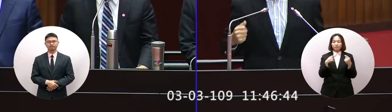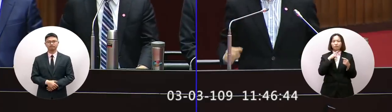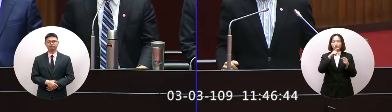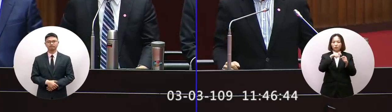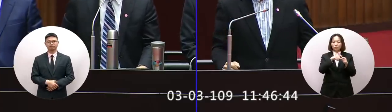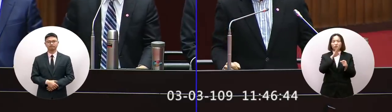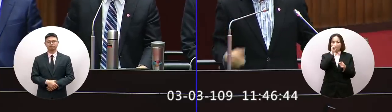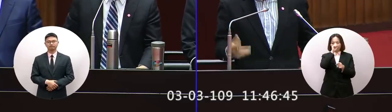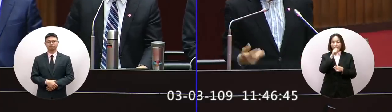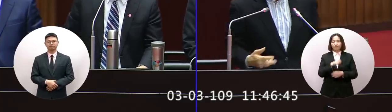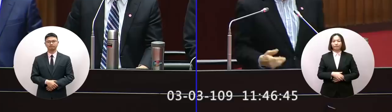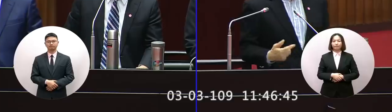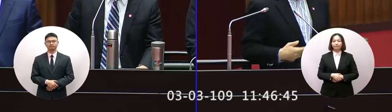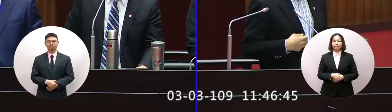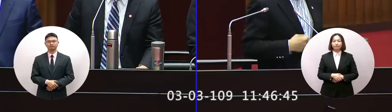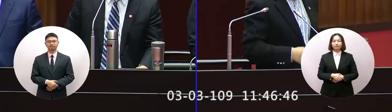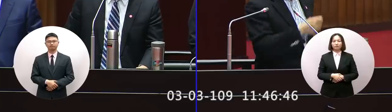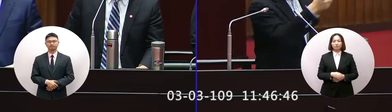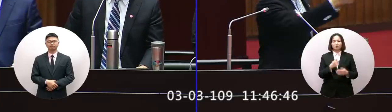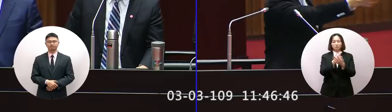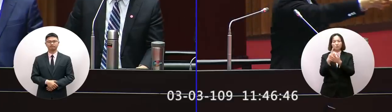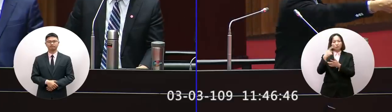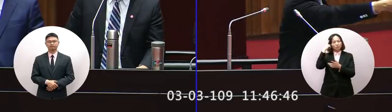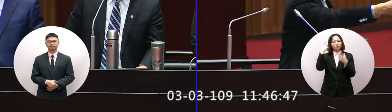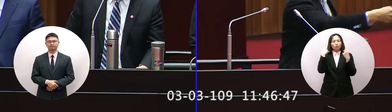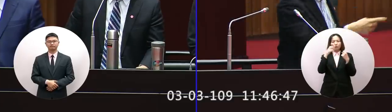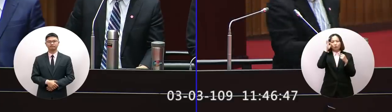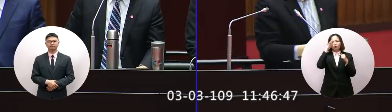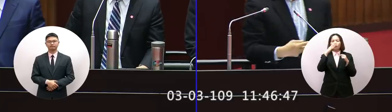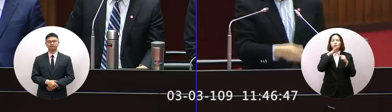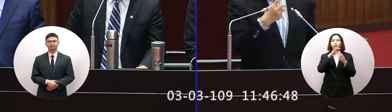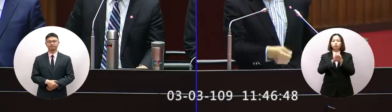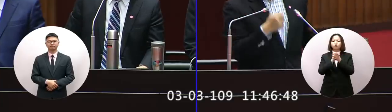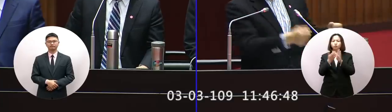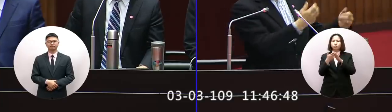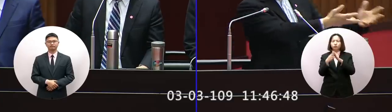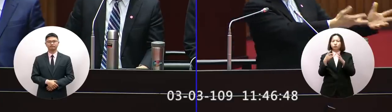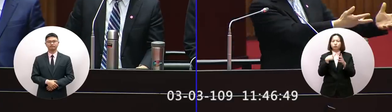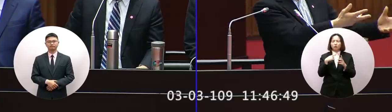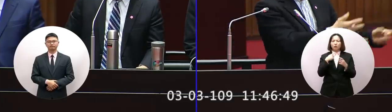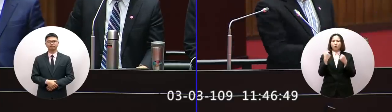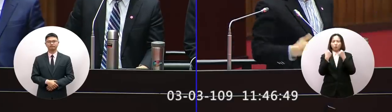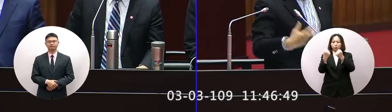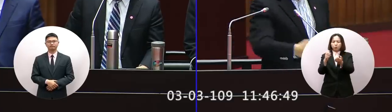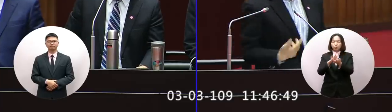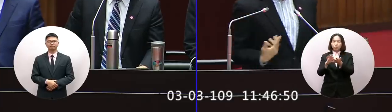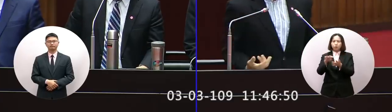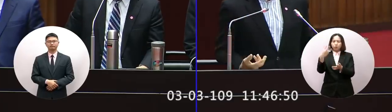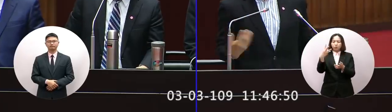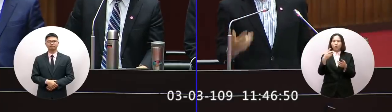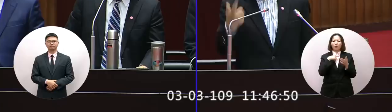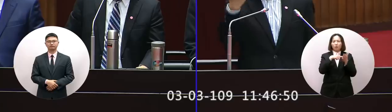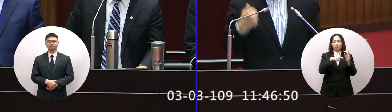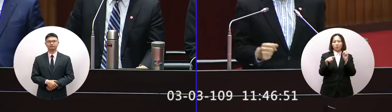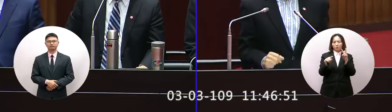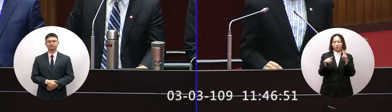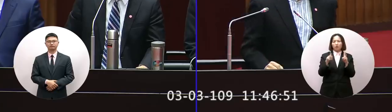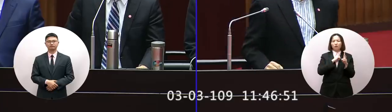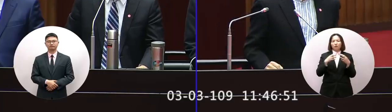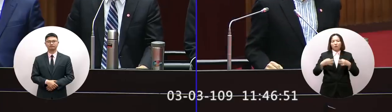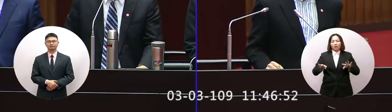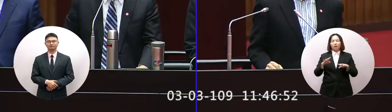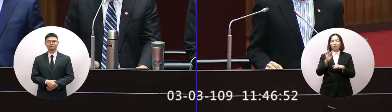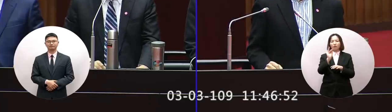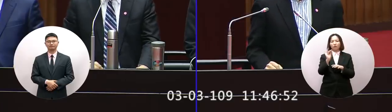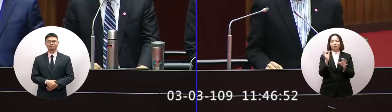魚變賣魚對因為大家想說我來看一陣燈結果我賺錢買三百我賺兩百哪裡要一百